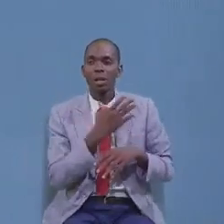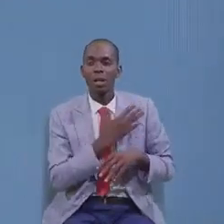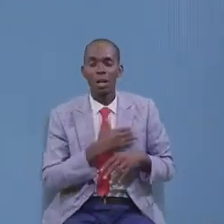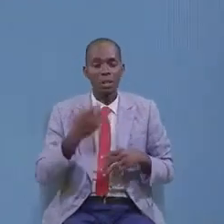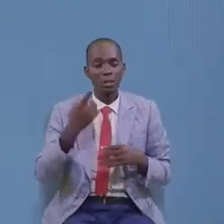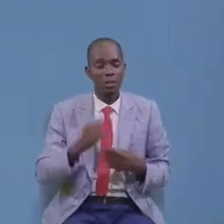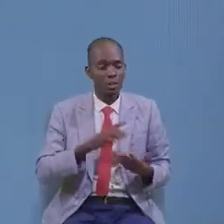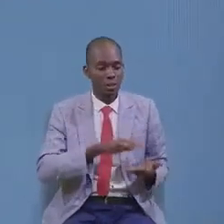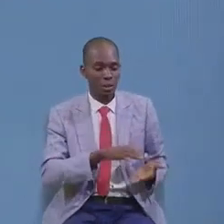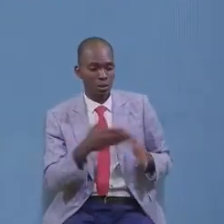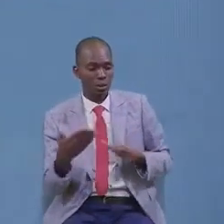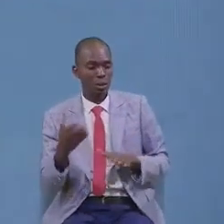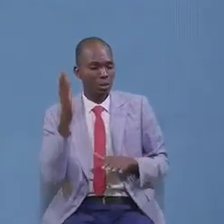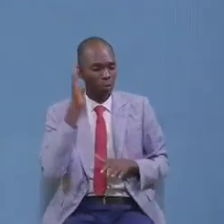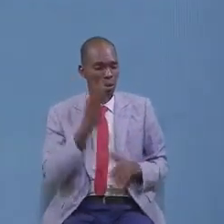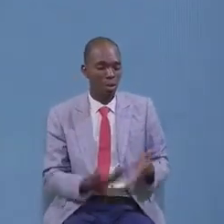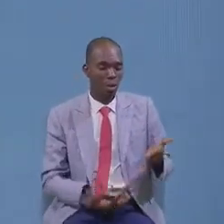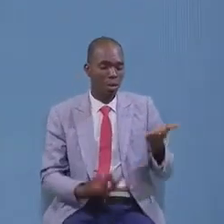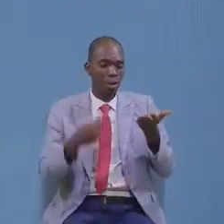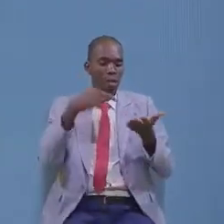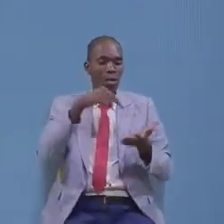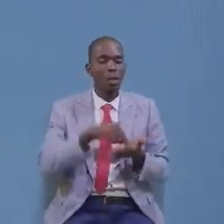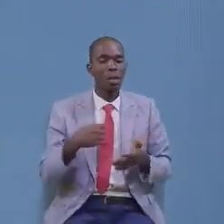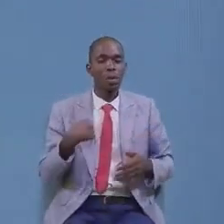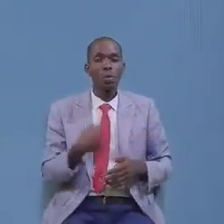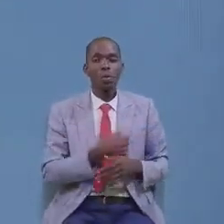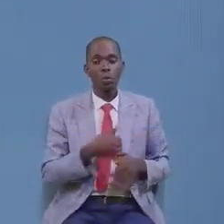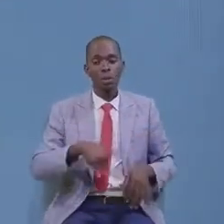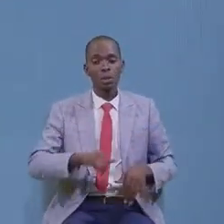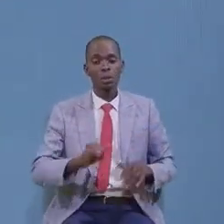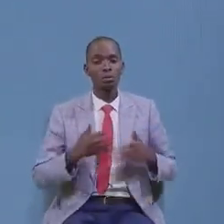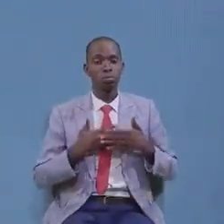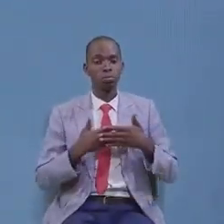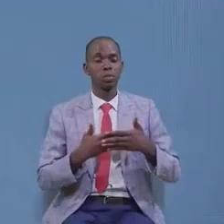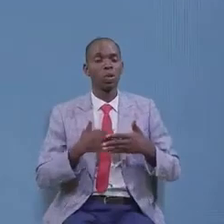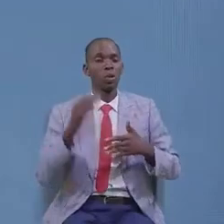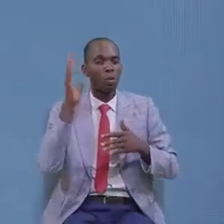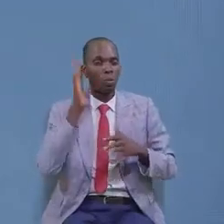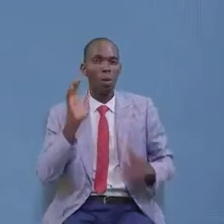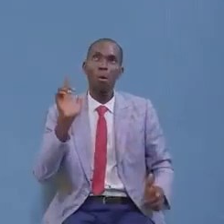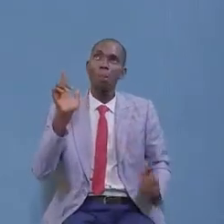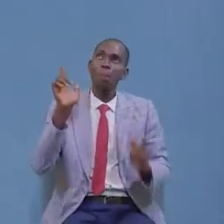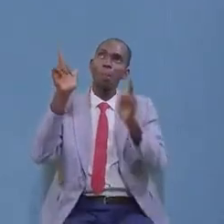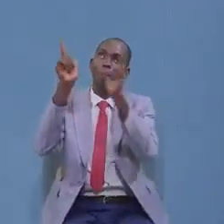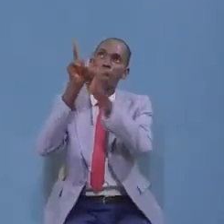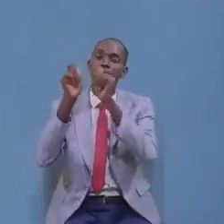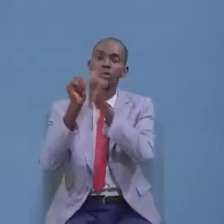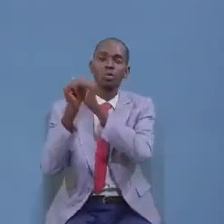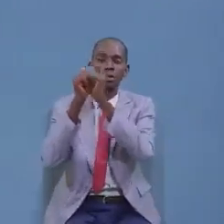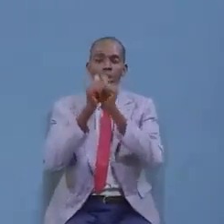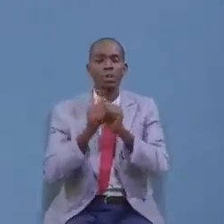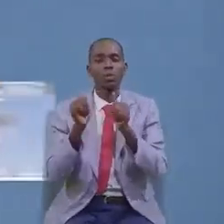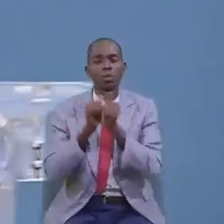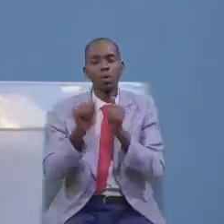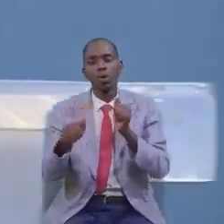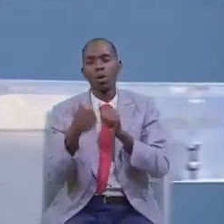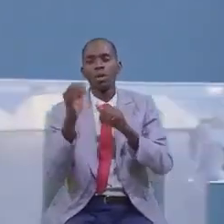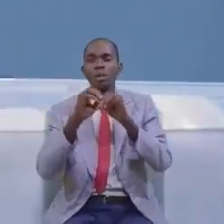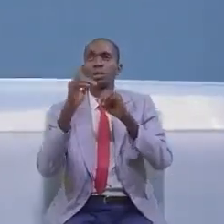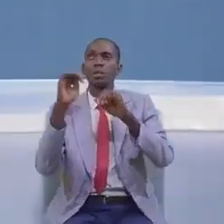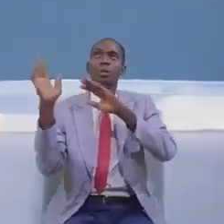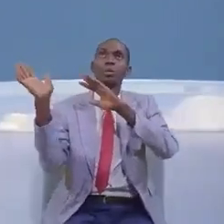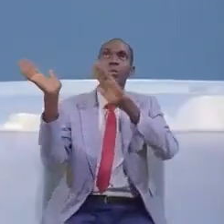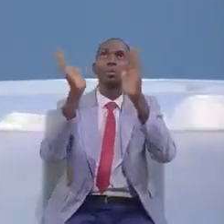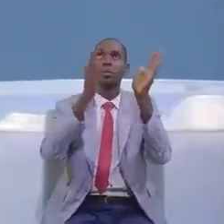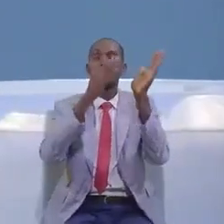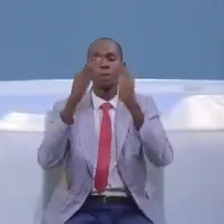షల్ రైజ్, మృతులైన వారు లేపబడతారు, అండ్ వి విచ్ ఆర్ లైఫ్ షల్ బి కట్ ఆఫ్ టుగెదర్ విత్ దెం ఇన్ ద క్లౌడ్స్ ఇన్ ద ఎయిర్. సజీవంగా ఉన్న మనము